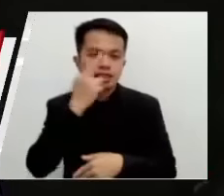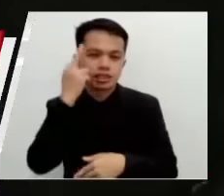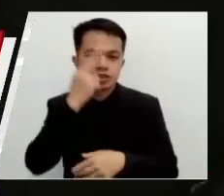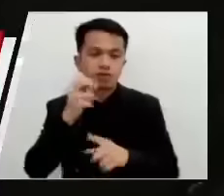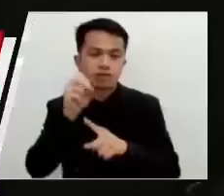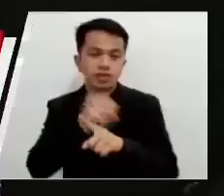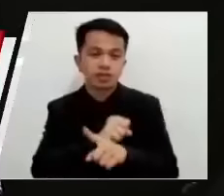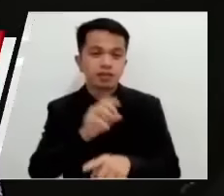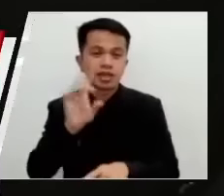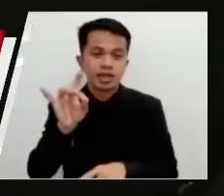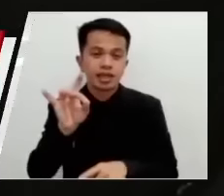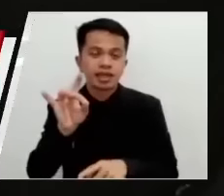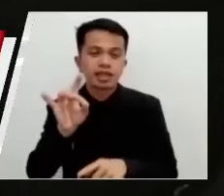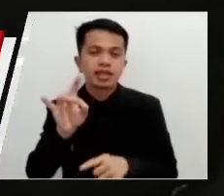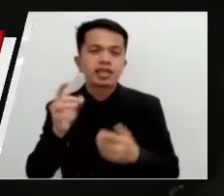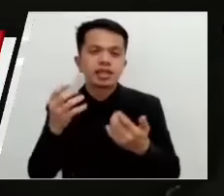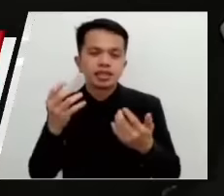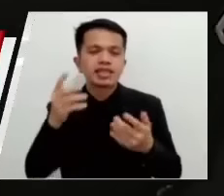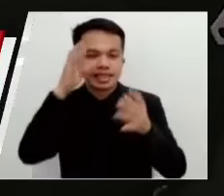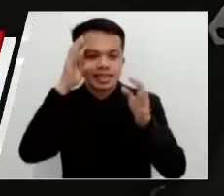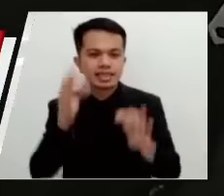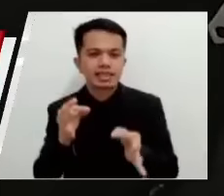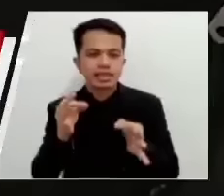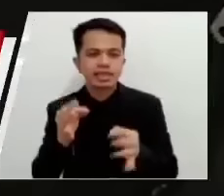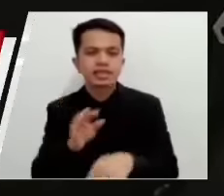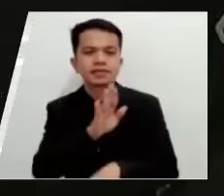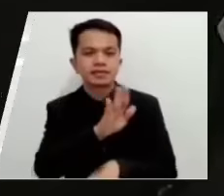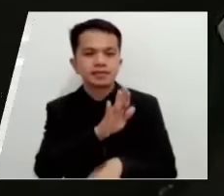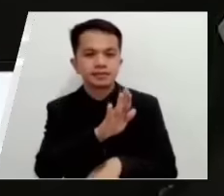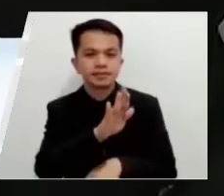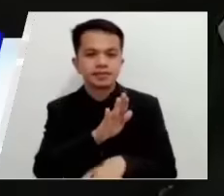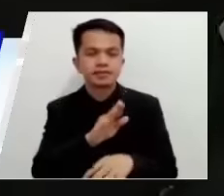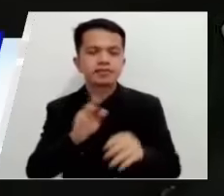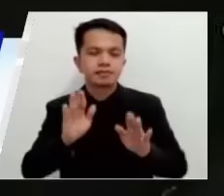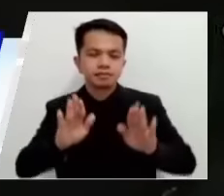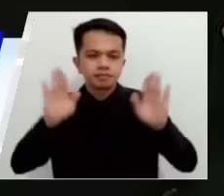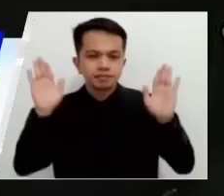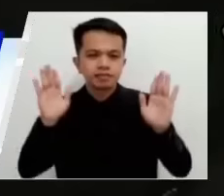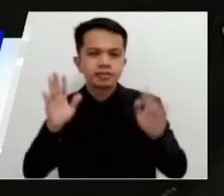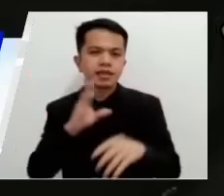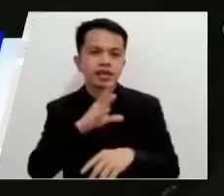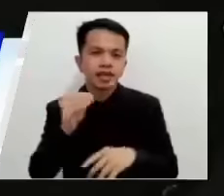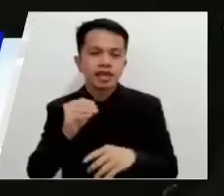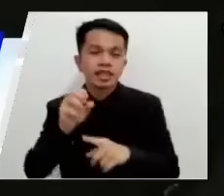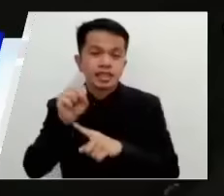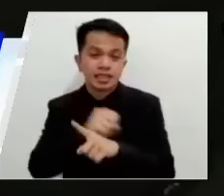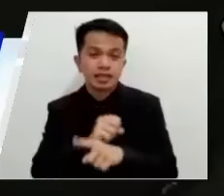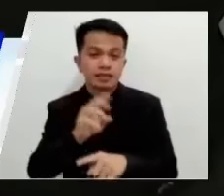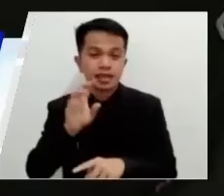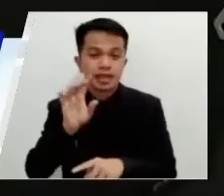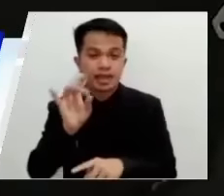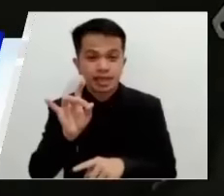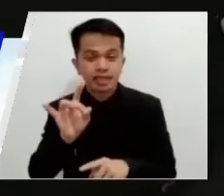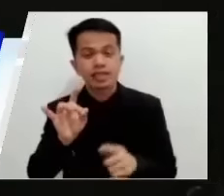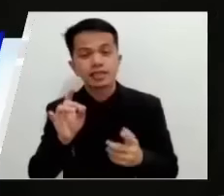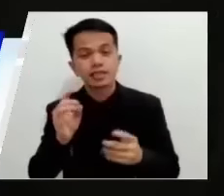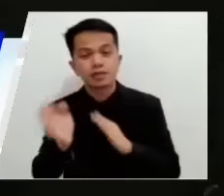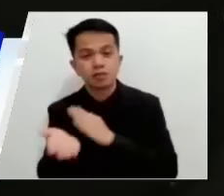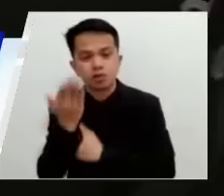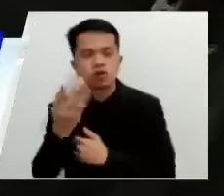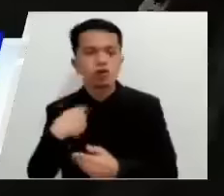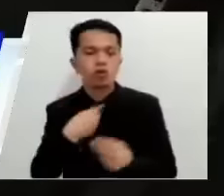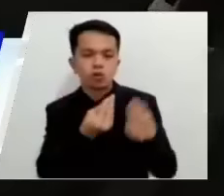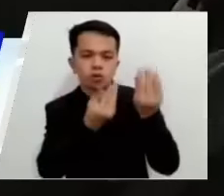there was already a decision that he will surrender. And on September 8 in the morning, I was informed about it. And in